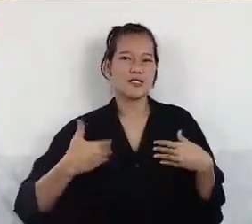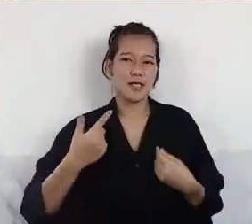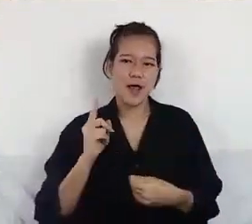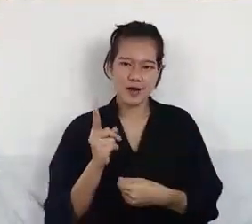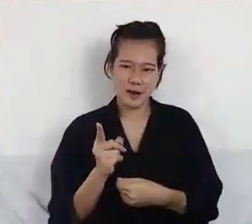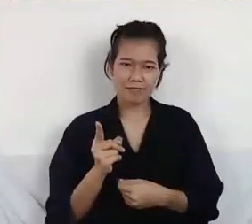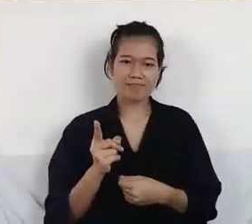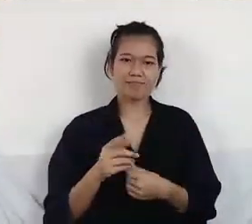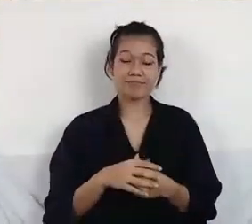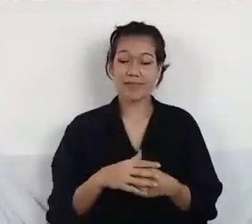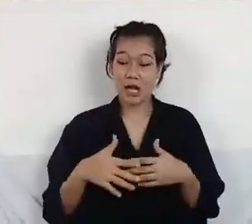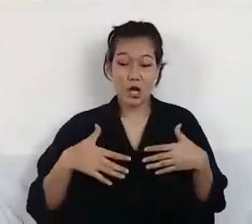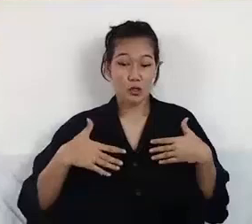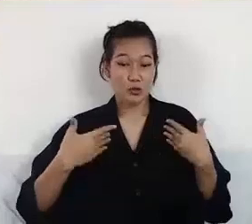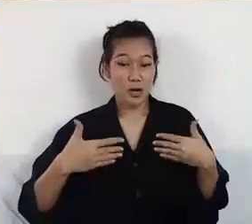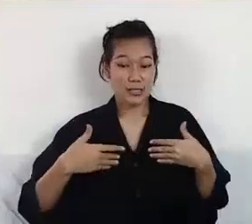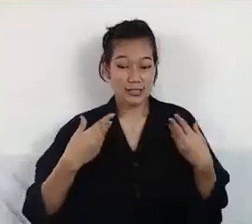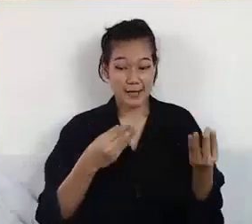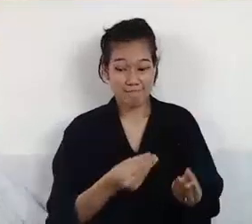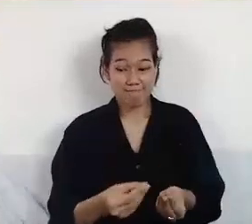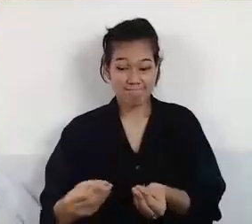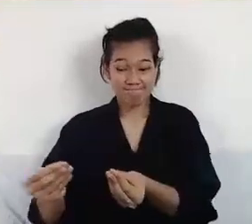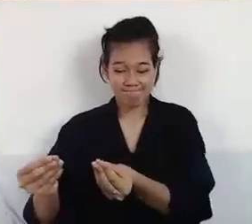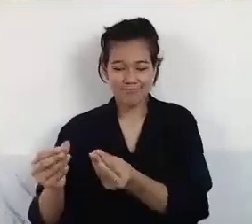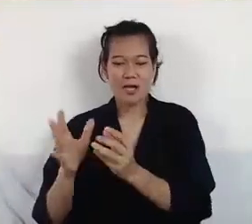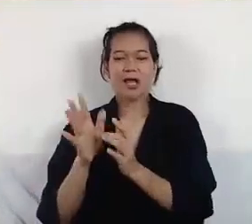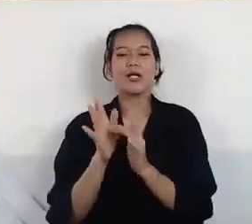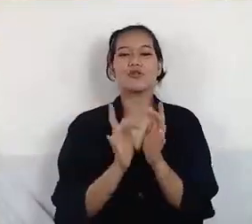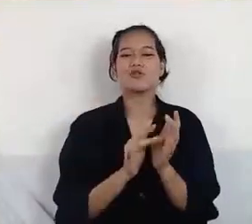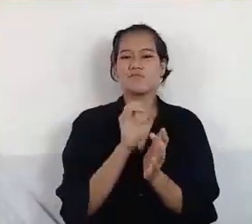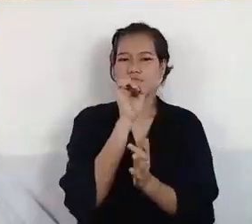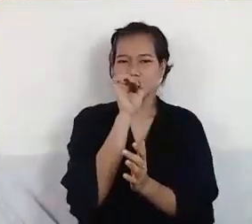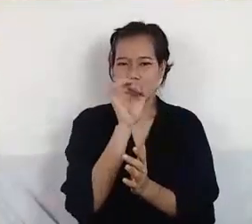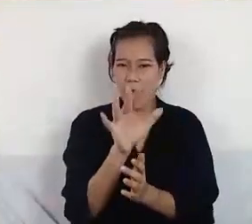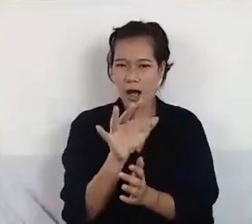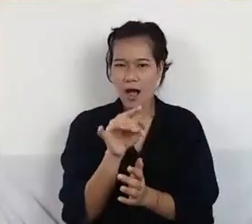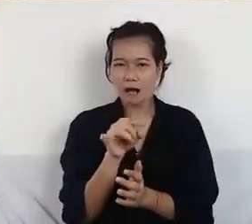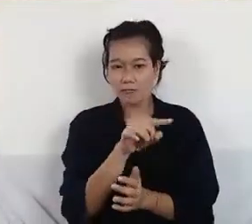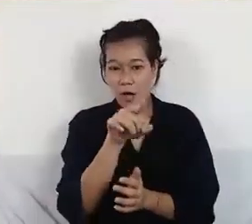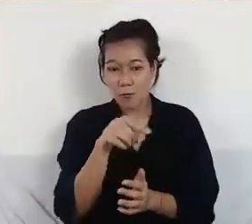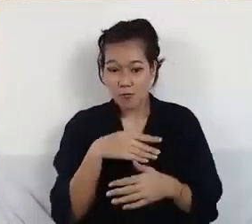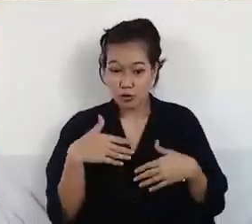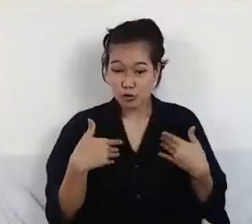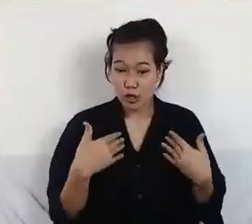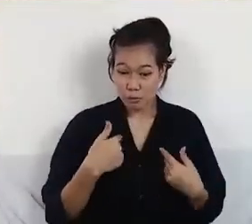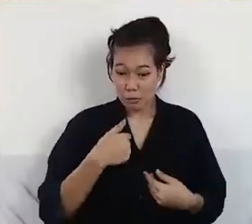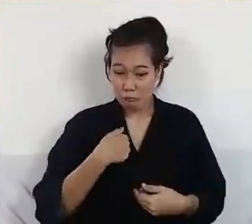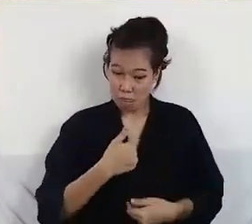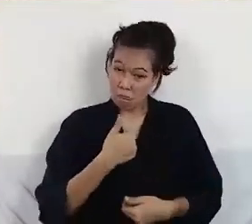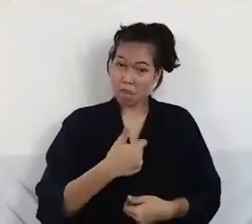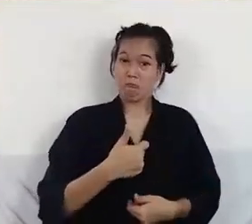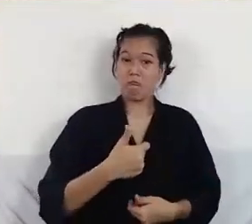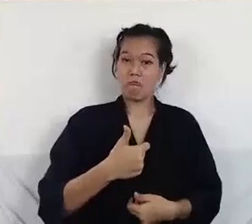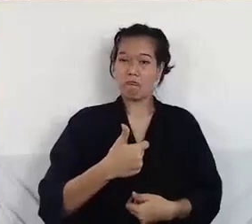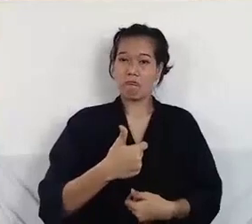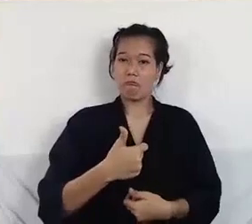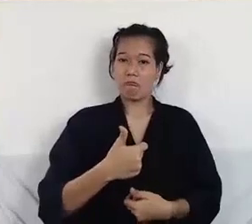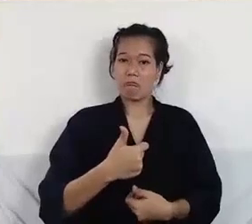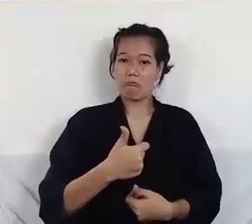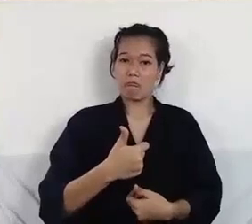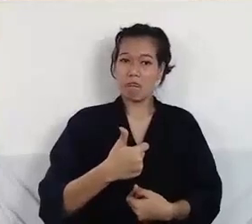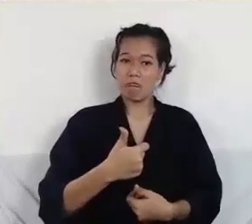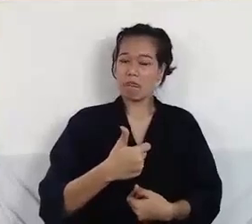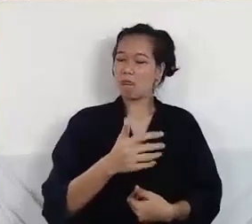Tetapi menarik bahwa sukacita yang diberikan itu, Yesus katakan, jangan kamu bersukacita karena kamu bisa melakukan berbagai